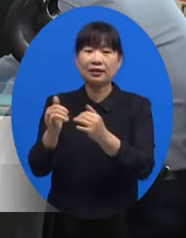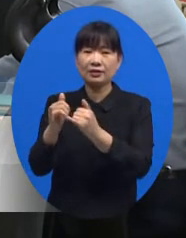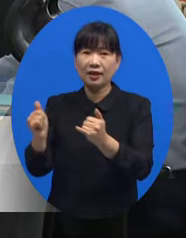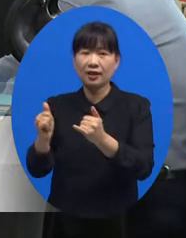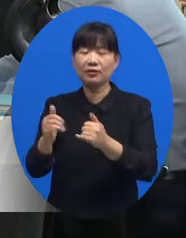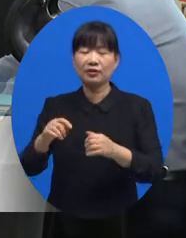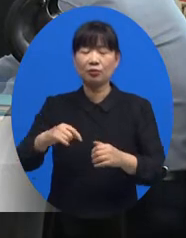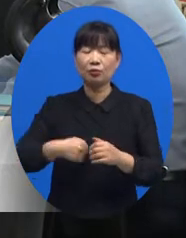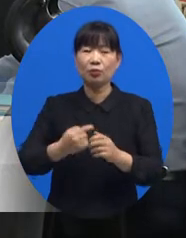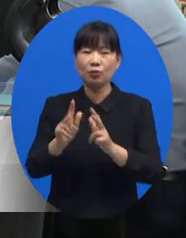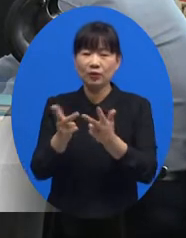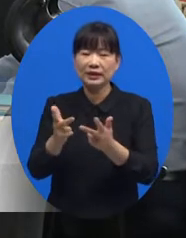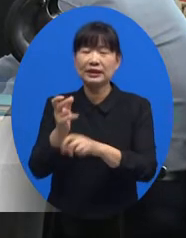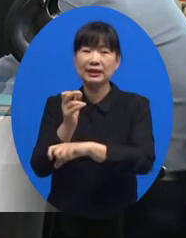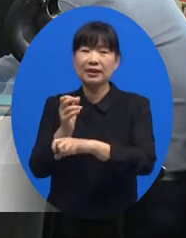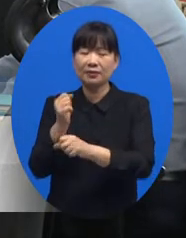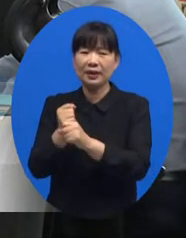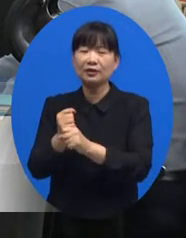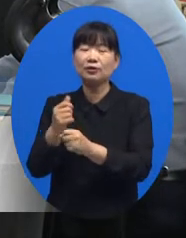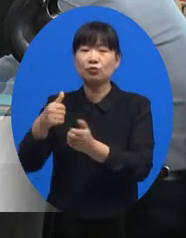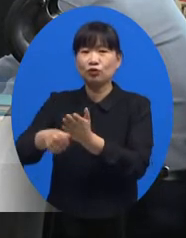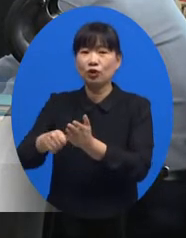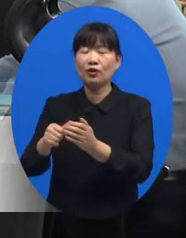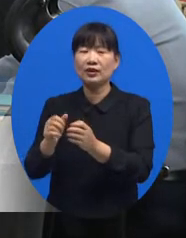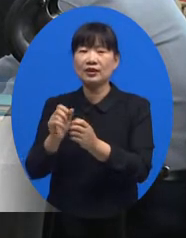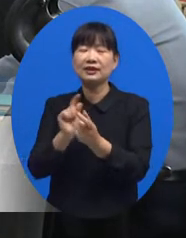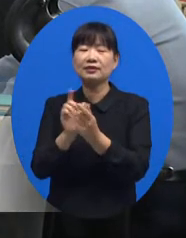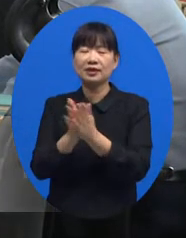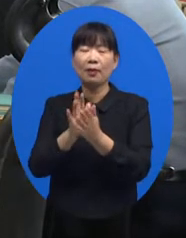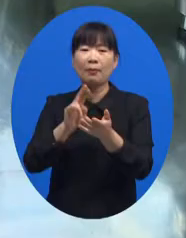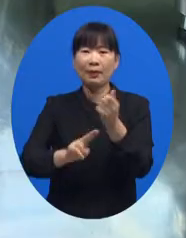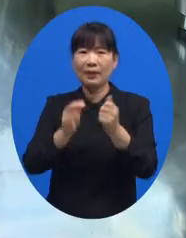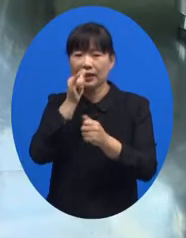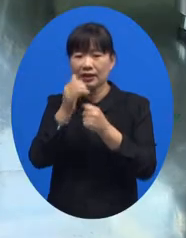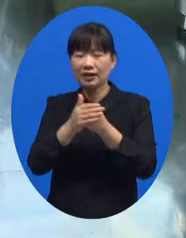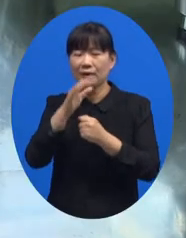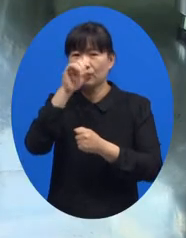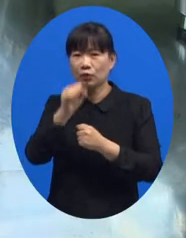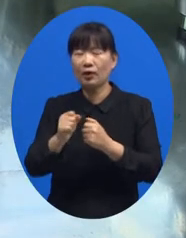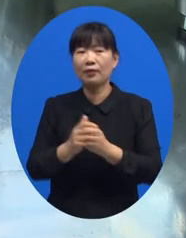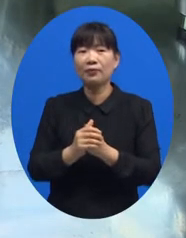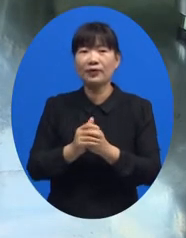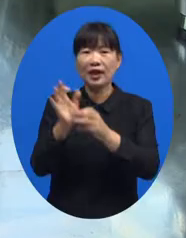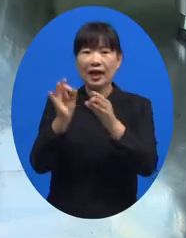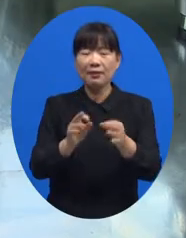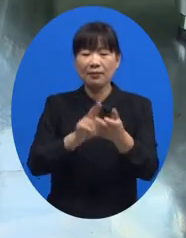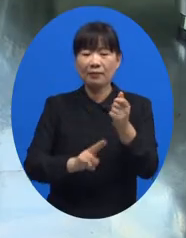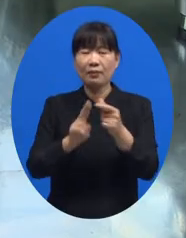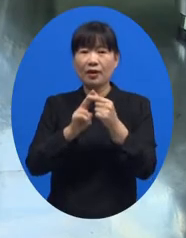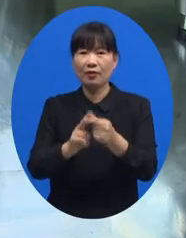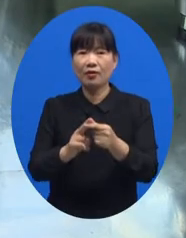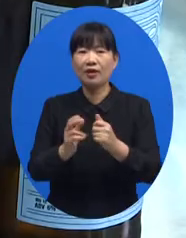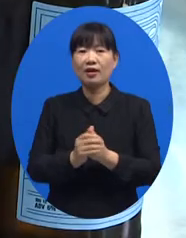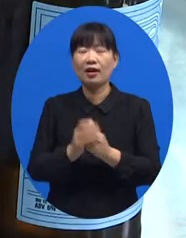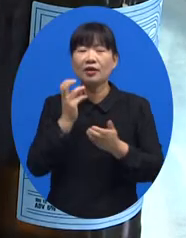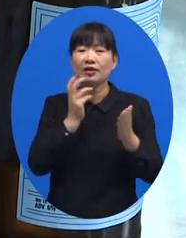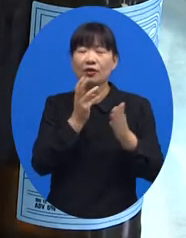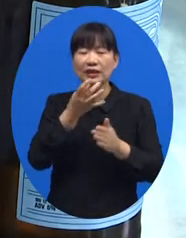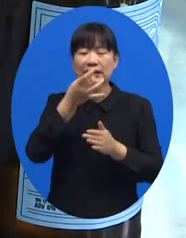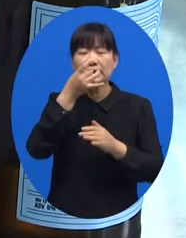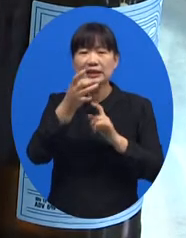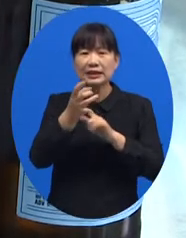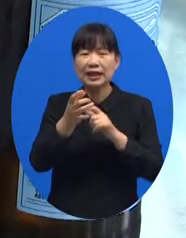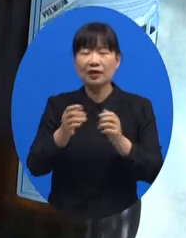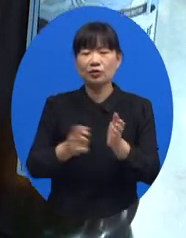물건을 소비자한테 판매할 수 있어서 좋은 사업인 것 같습니다. 경기도는 할인 판매뿐만 아니라 경기미 소비를